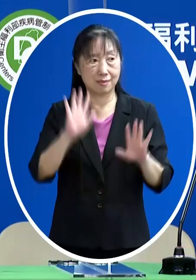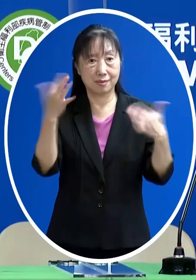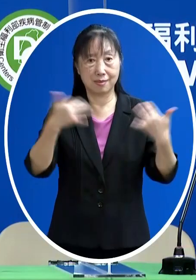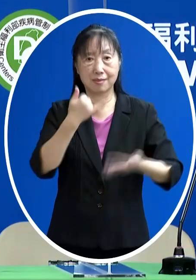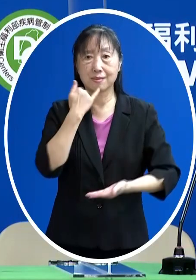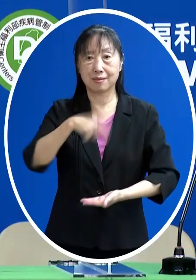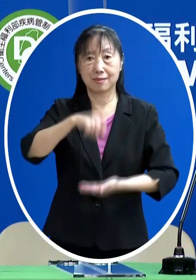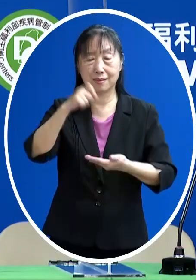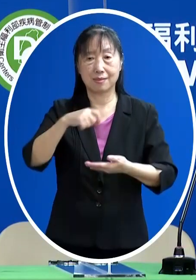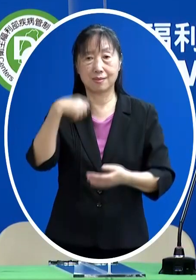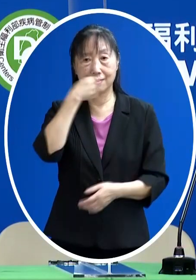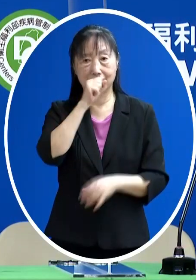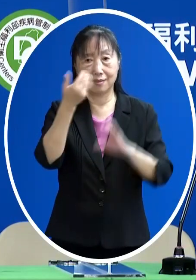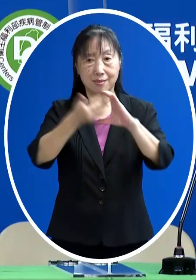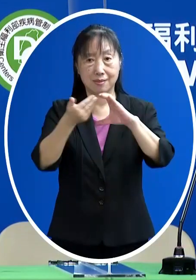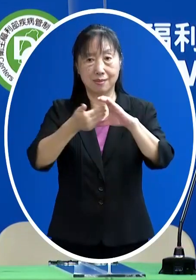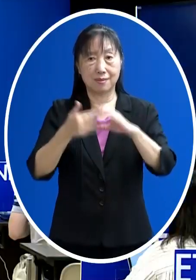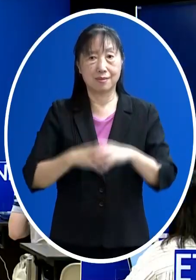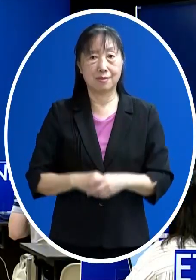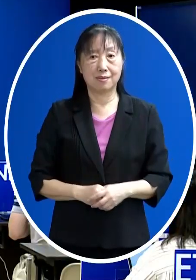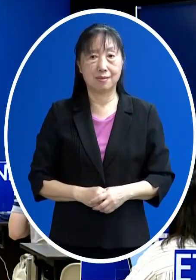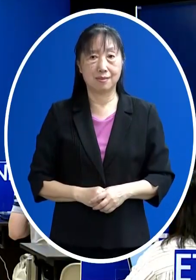可以提出。好，台视。